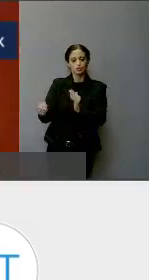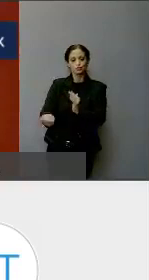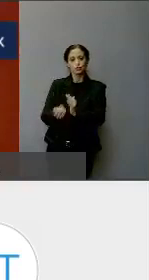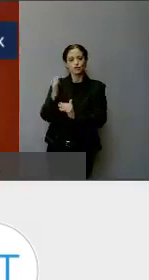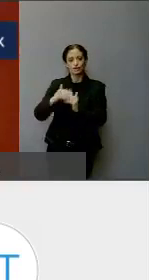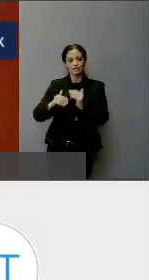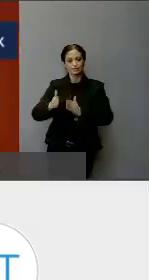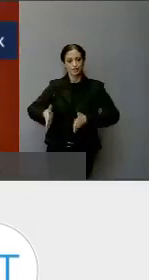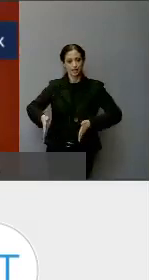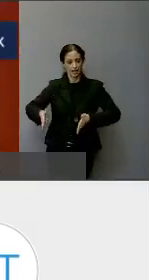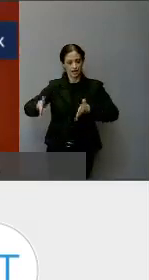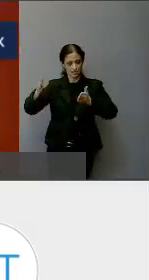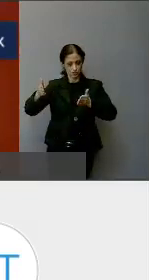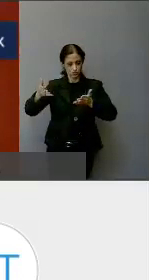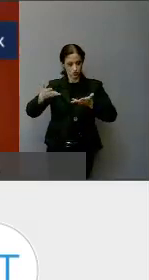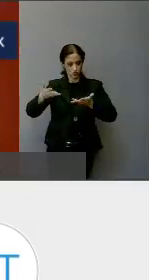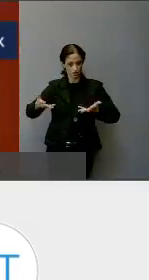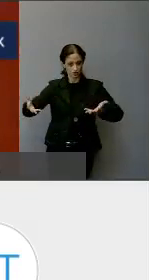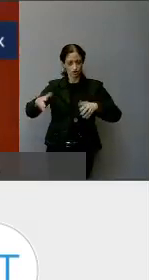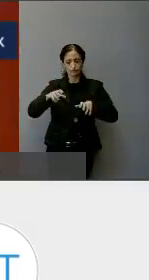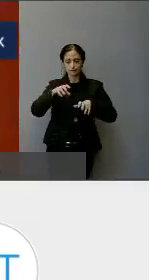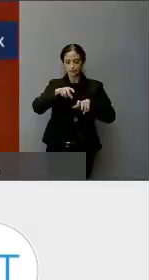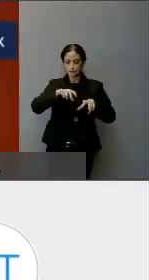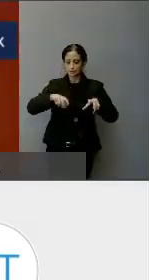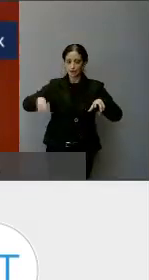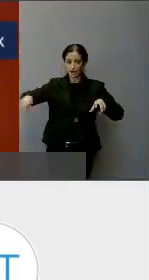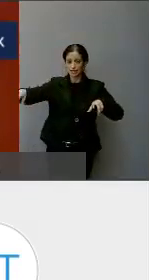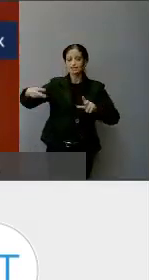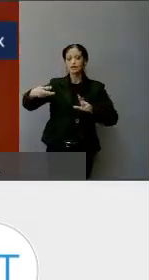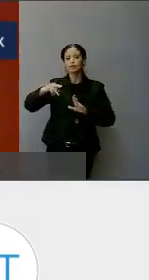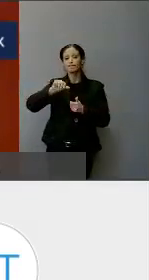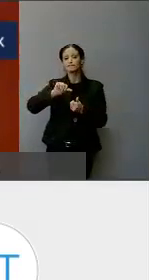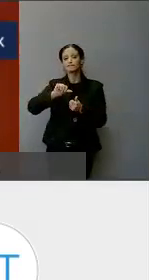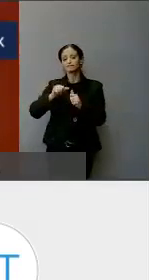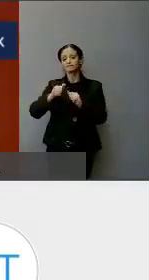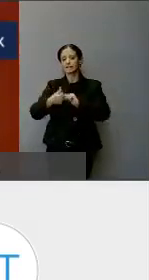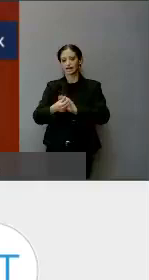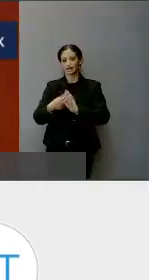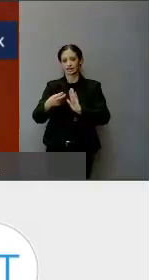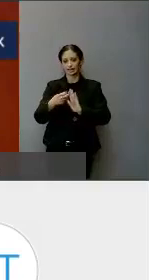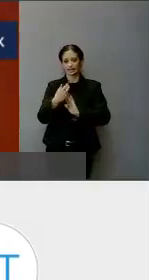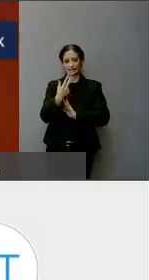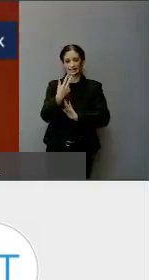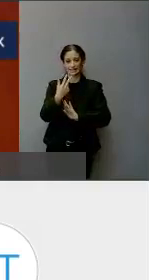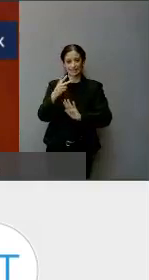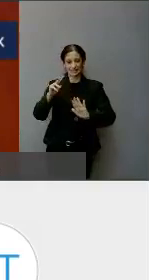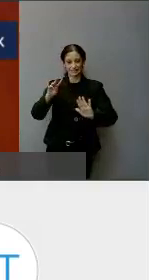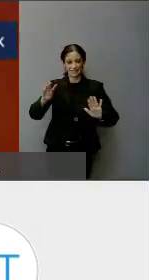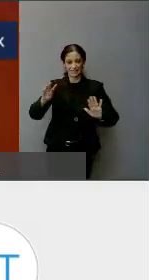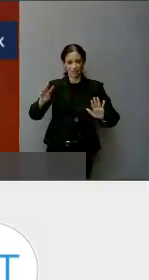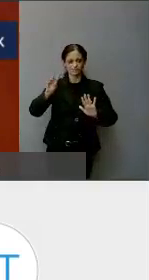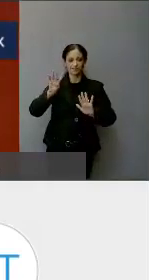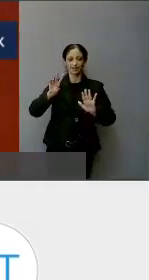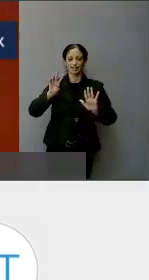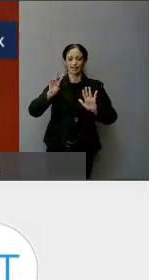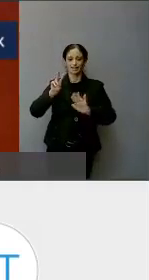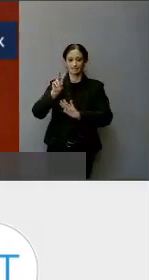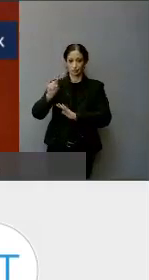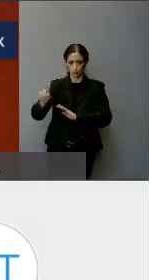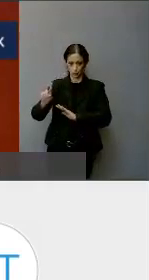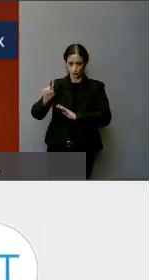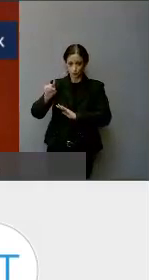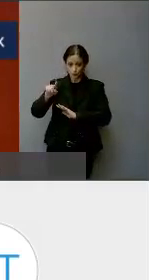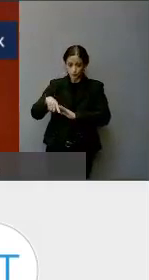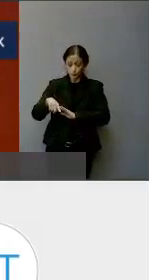sparsa prevista dalla variante 39 2021 in quanto la stessa inammissibile in termini di cultura urbanistica del